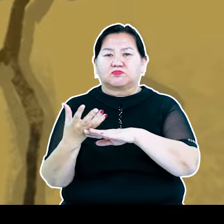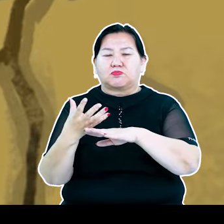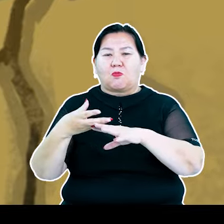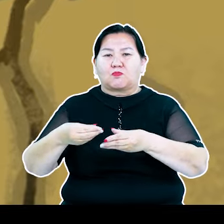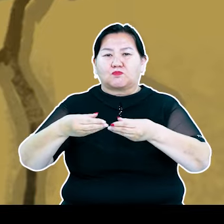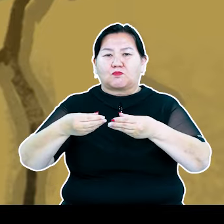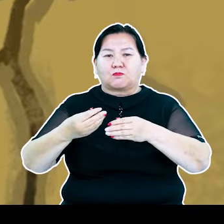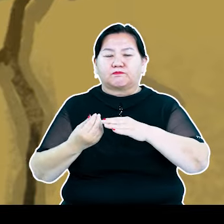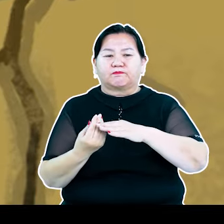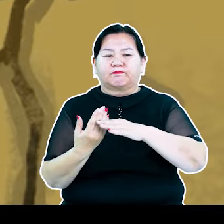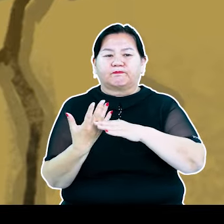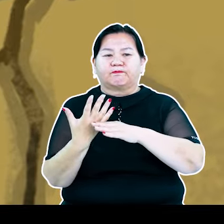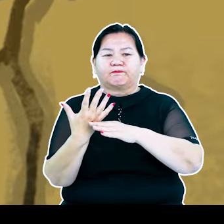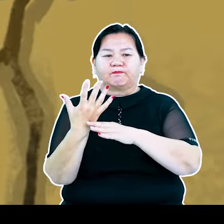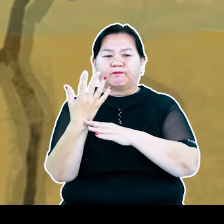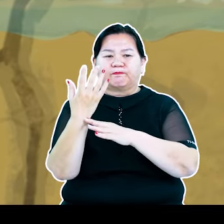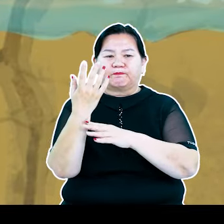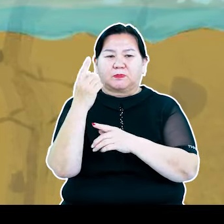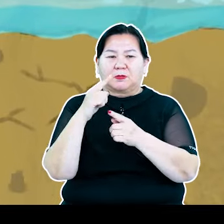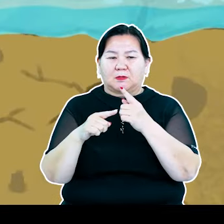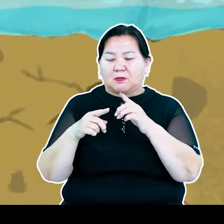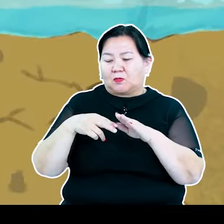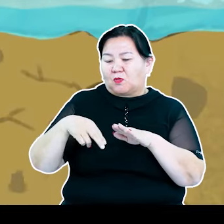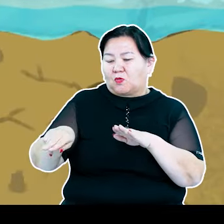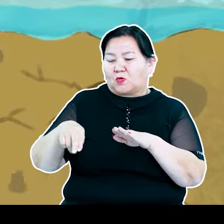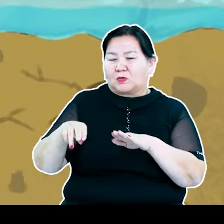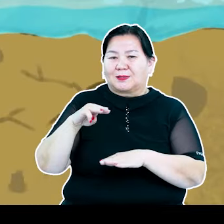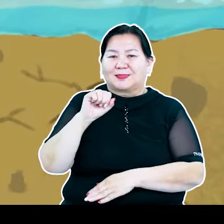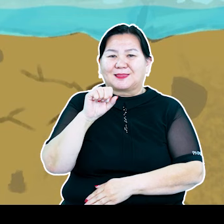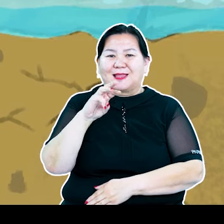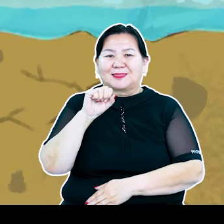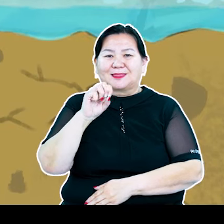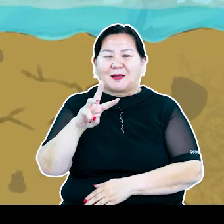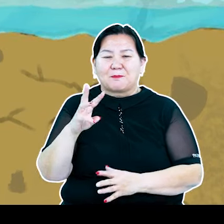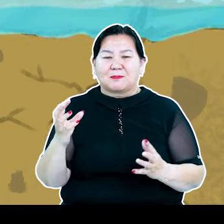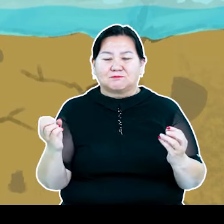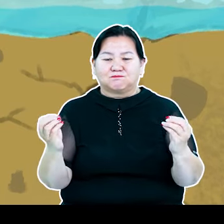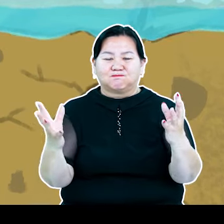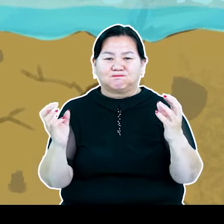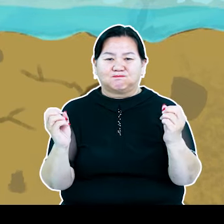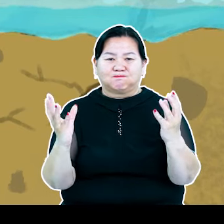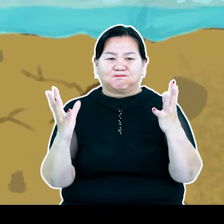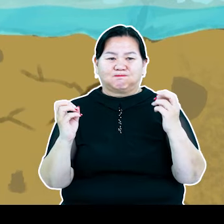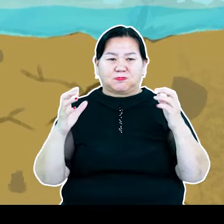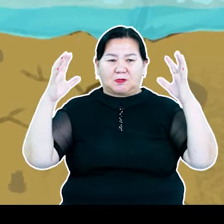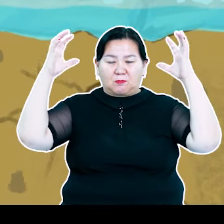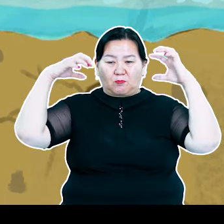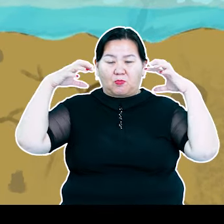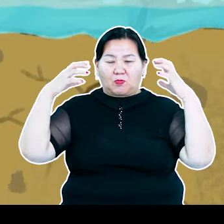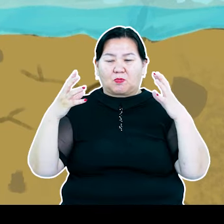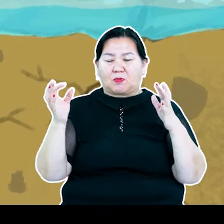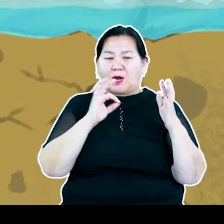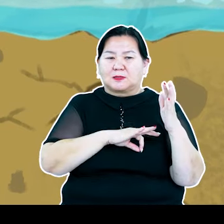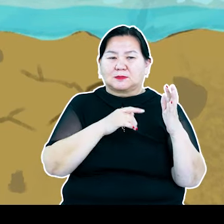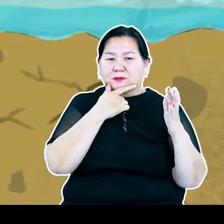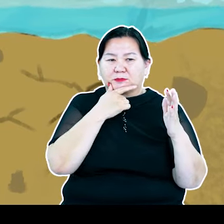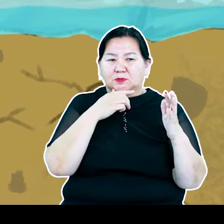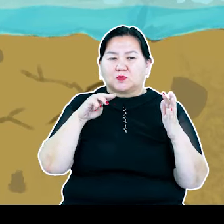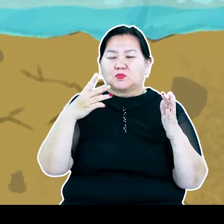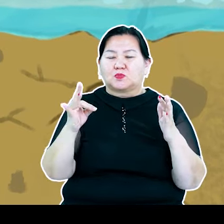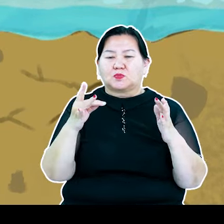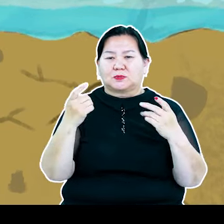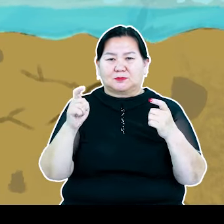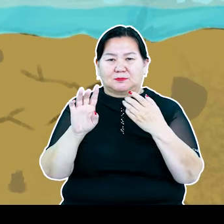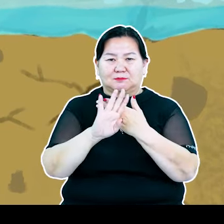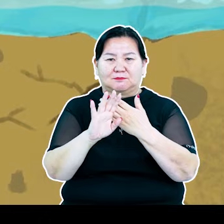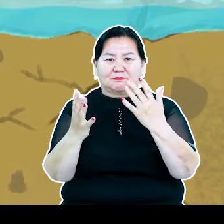шингээж амжилгүй дээгүрээ урсах өнгөрүүлчихдэг. Голын маань татан маа хатаж багассан болохоор барааны усыг нөөцлж чадахгүй төр зөрөх